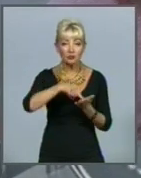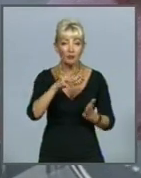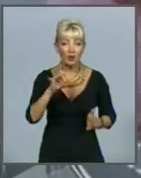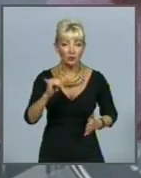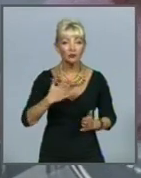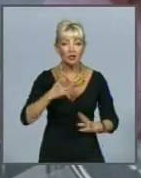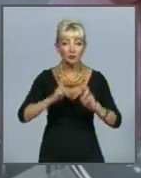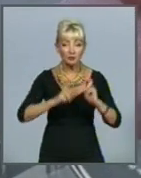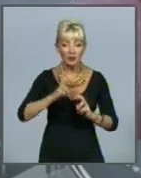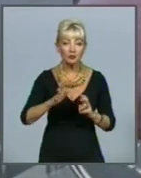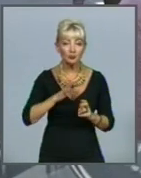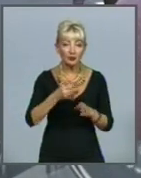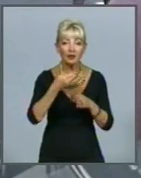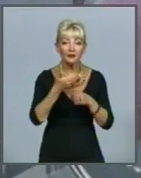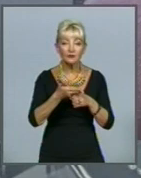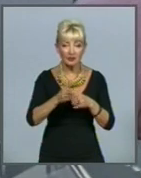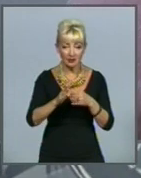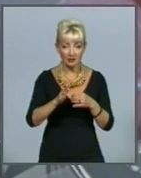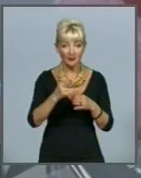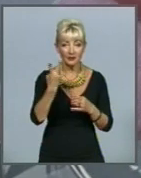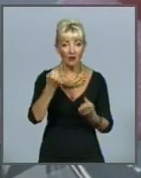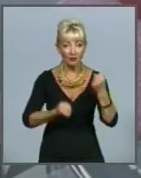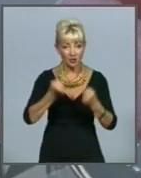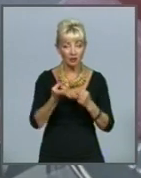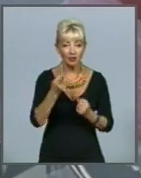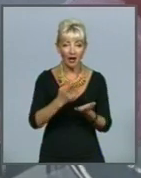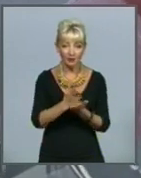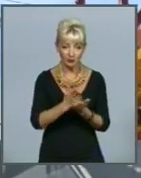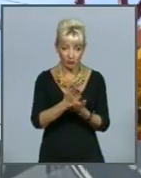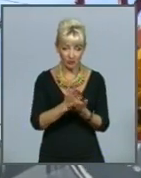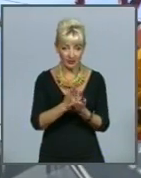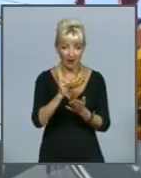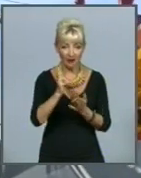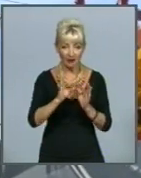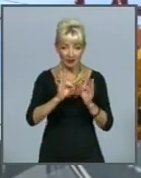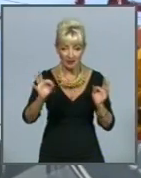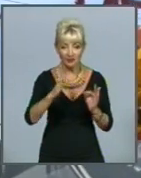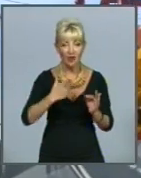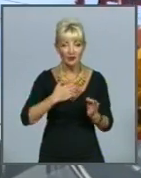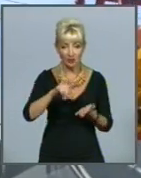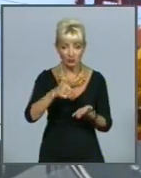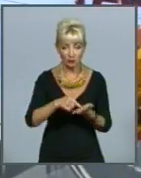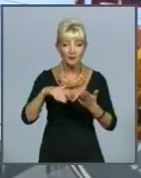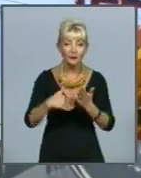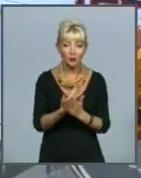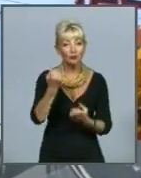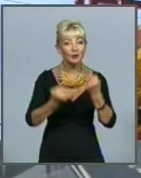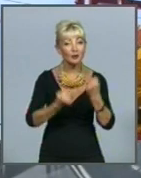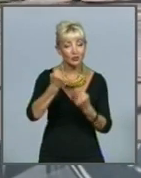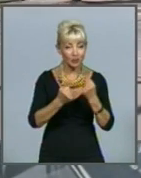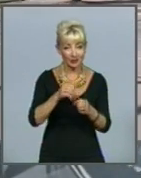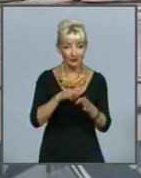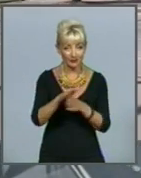було приобретено 2 автомобілі для обслуговування контактної сіті в нашому місті. Нові автівки вироблені в Україні. Вони